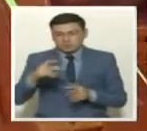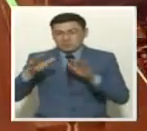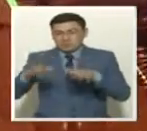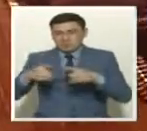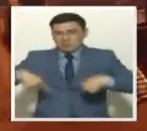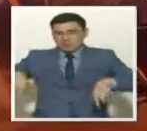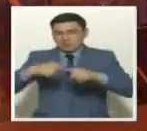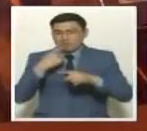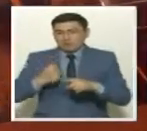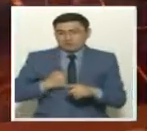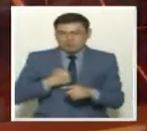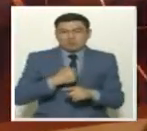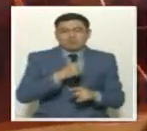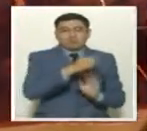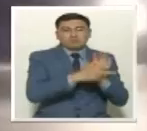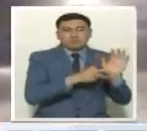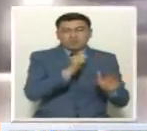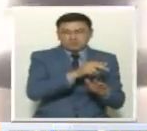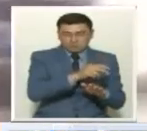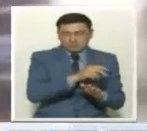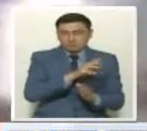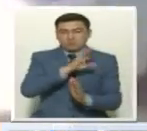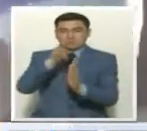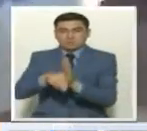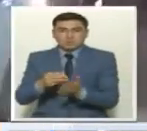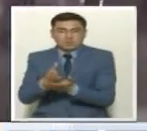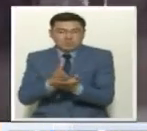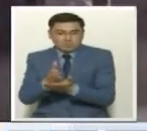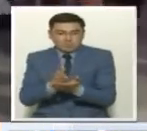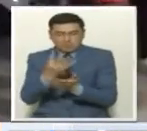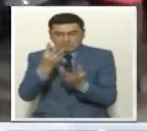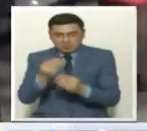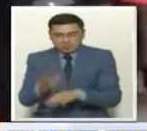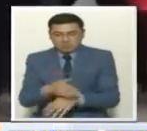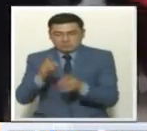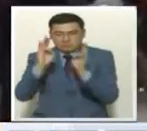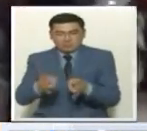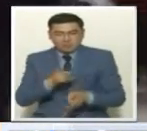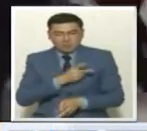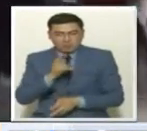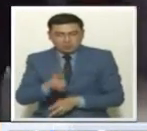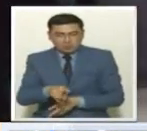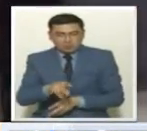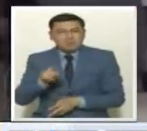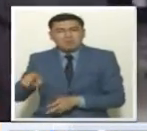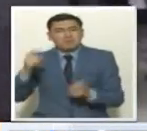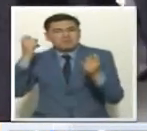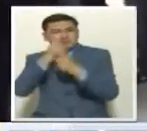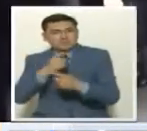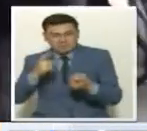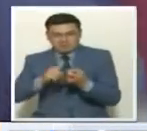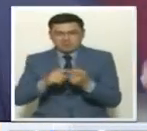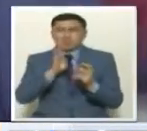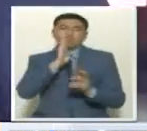18-ші сәуірде барған. 4 күннен соң туыстарына қаралы хабар жетті. Қорғаныс министрлігінің ресми мәліметі бойынша ол таңғы сапқа тұру